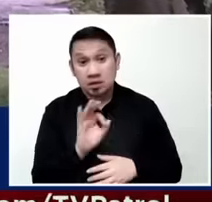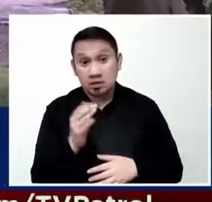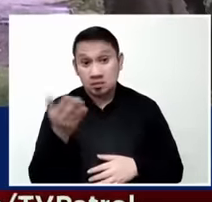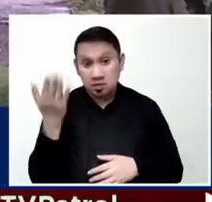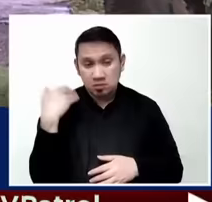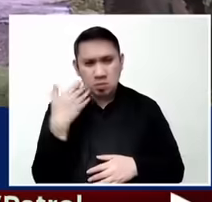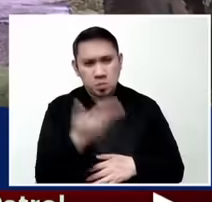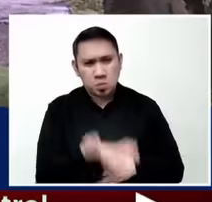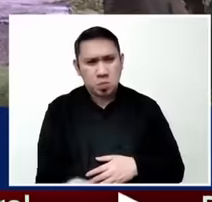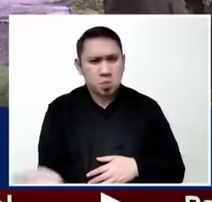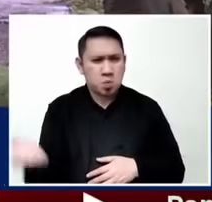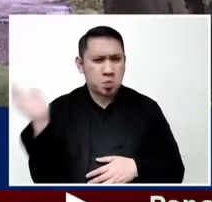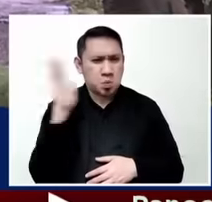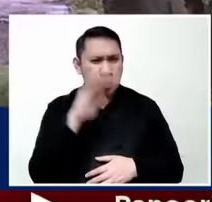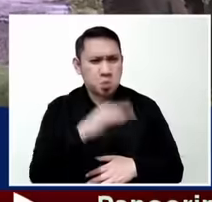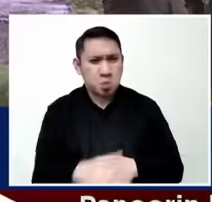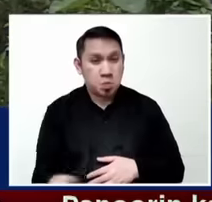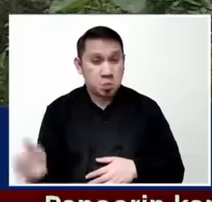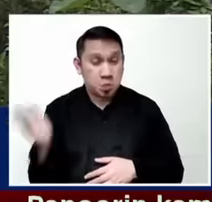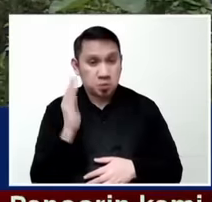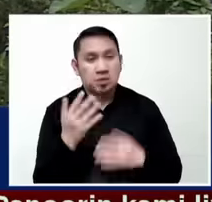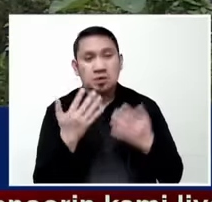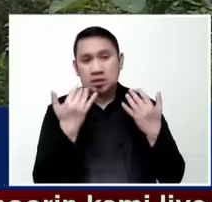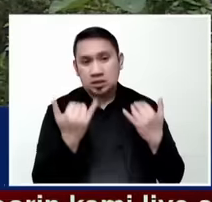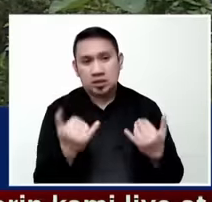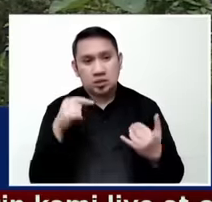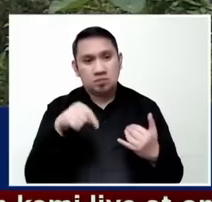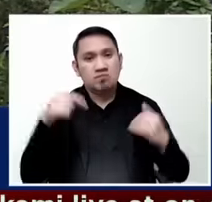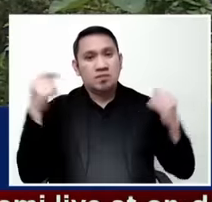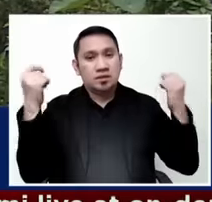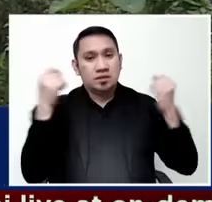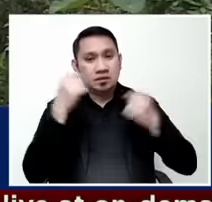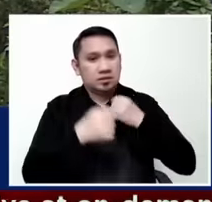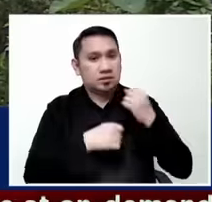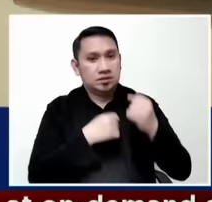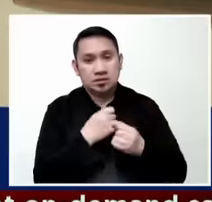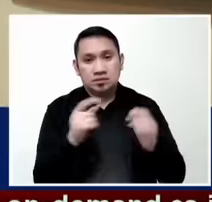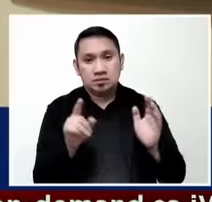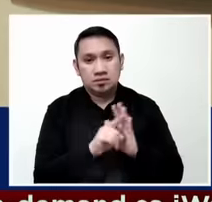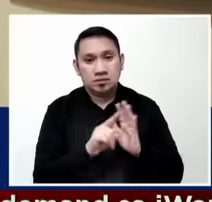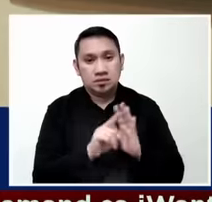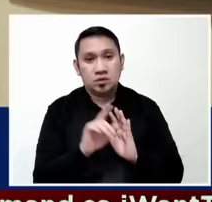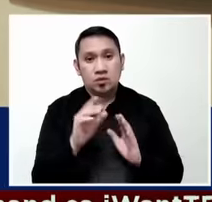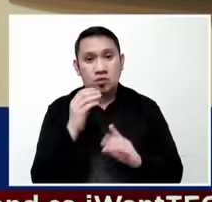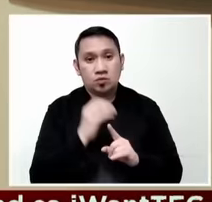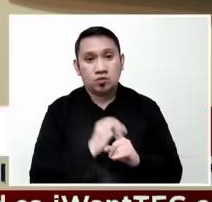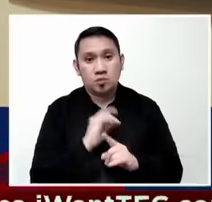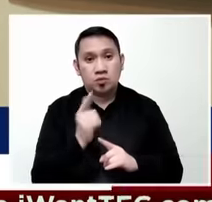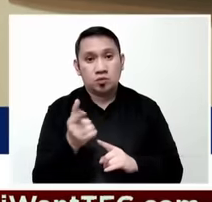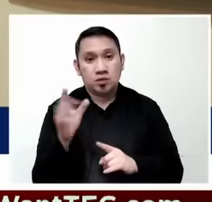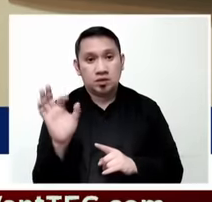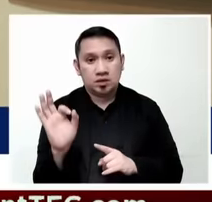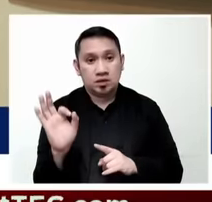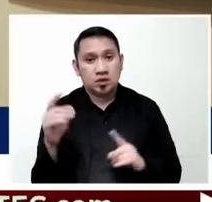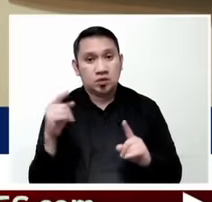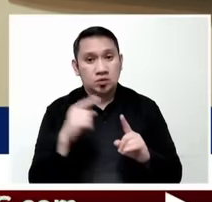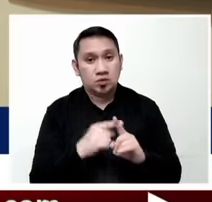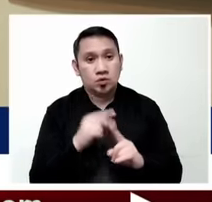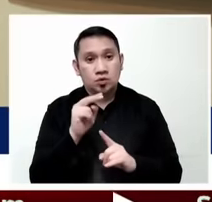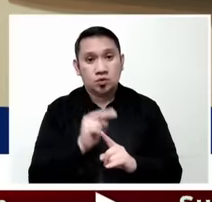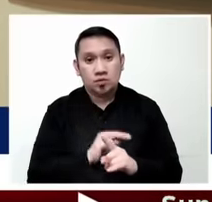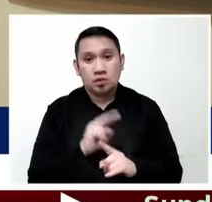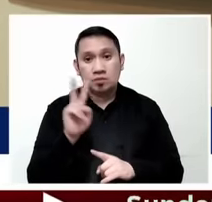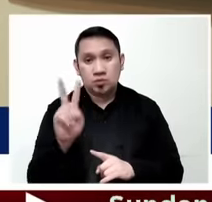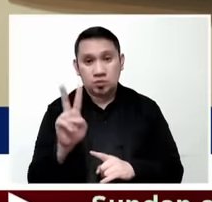magdamag kasama ang mga nicho, ngayong taon, hindi. October 29 po hanggang November 2 po